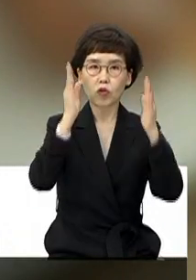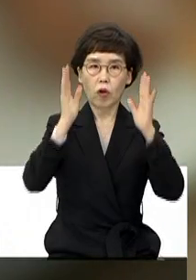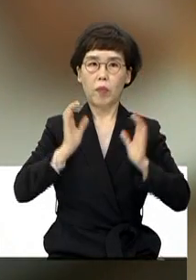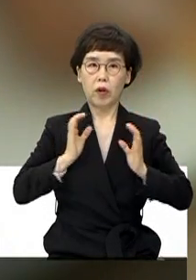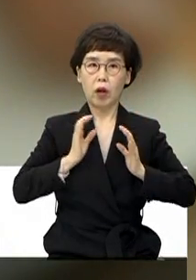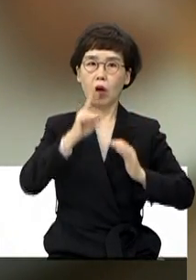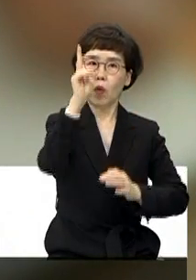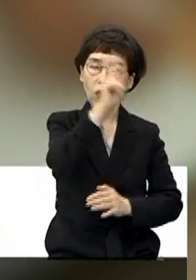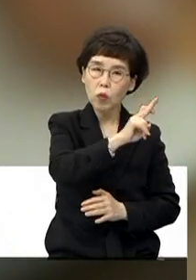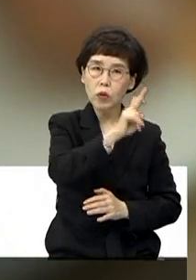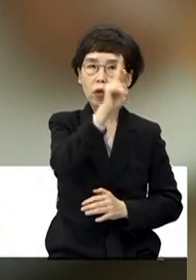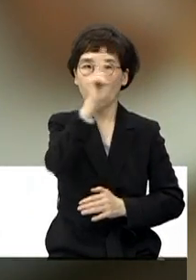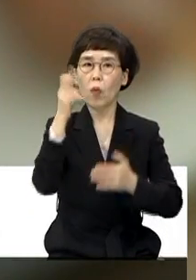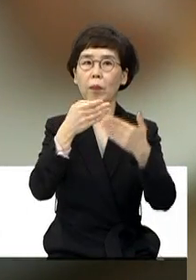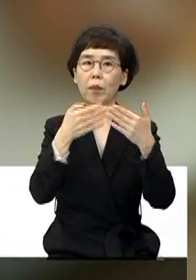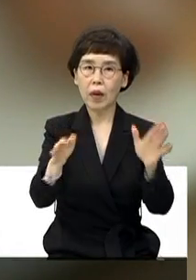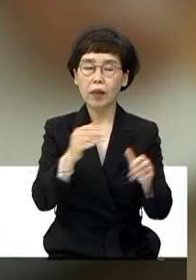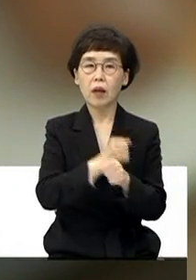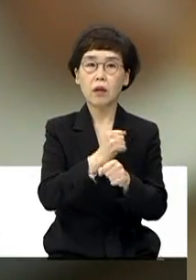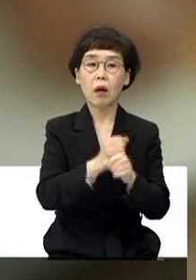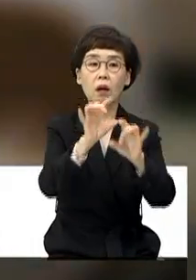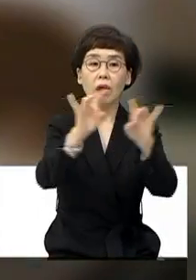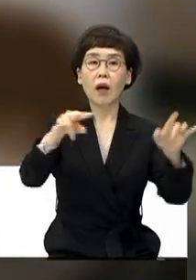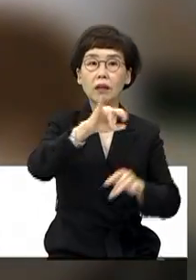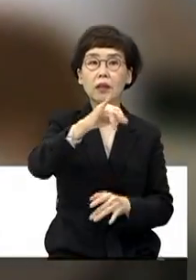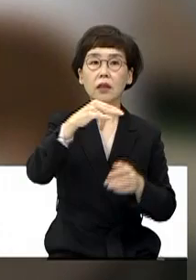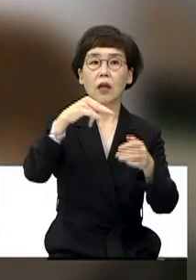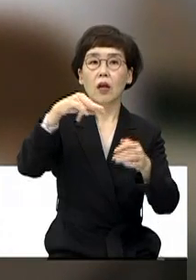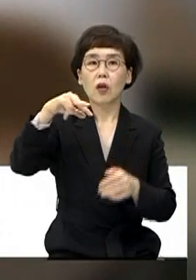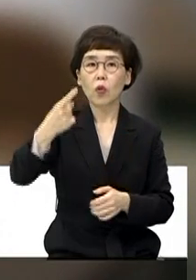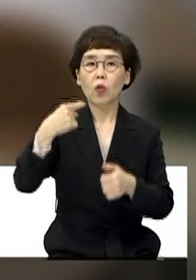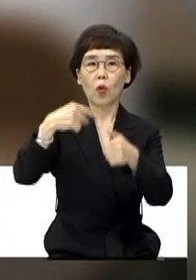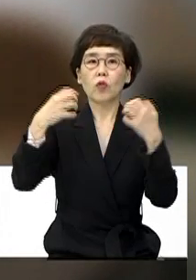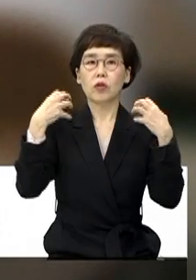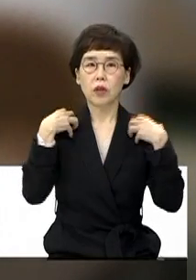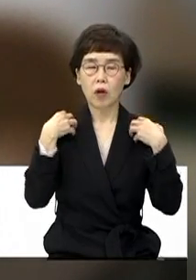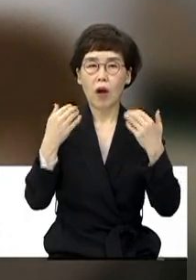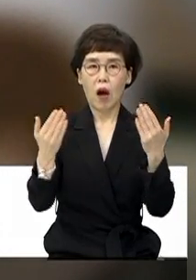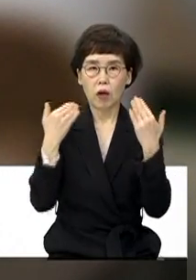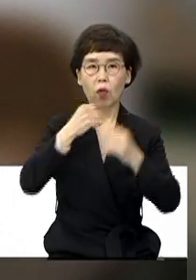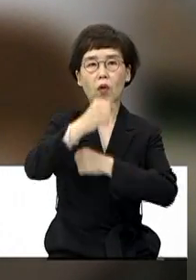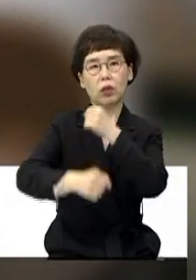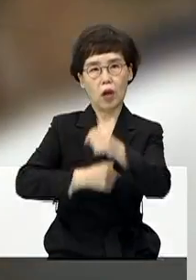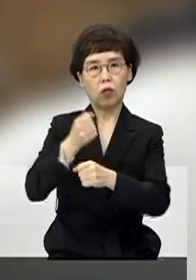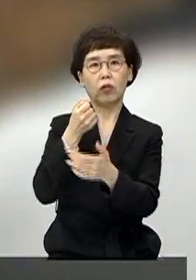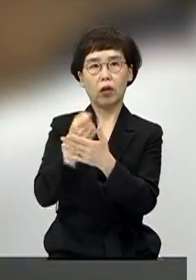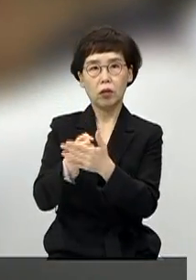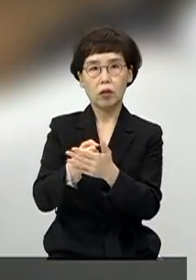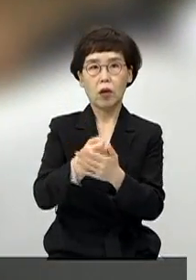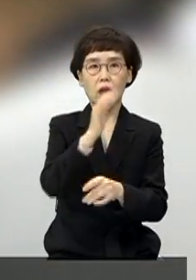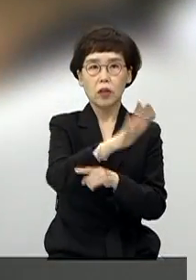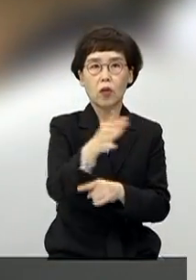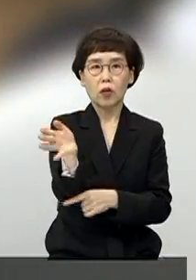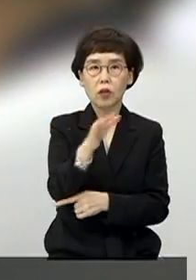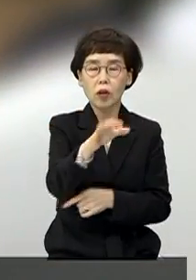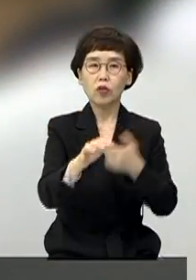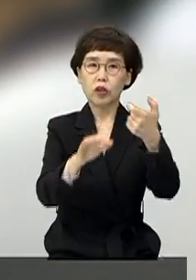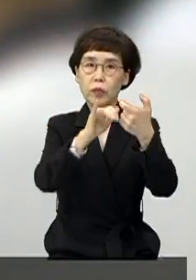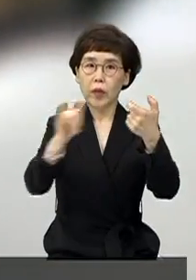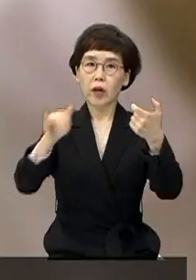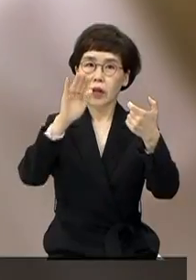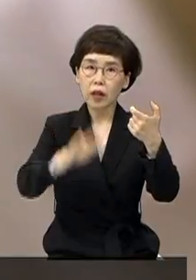오후반 운영 등을 각 시도교육청과 학교가 자율적으로 결정할 수 있게 했습니다. 농어촌 지역의 60명 이하 소규모